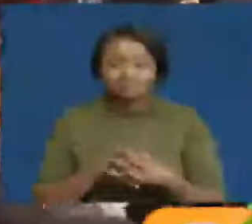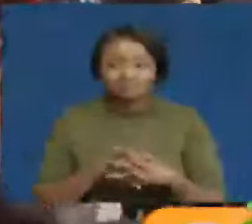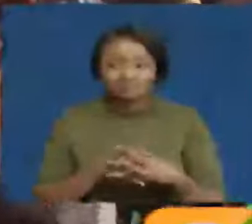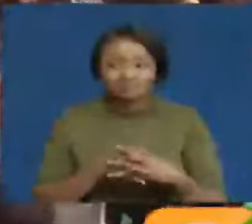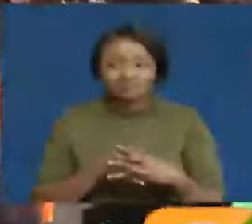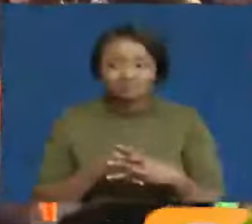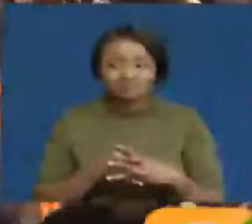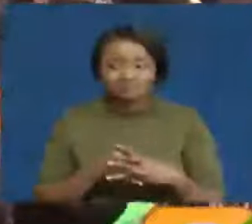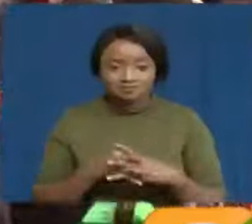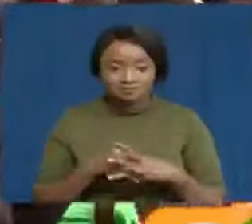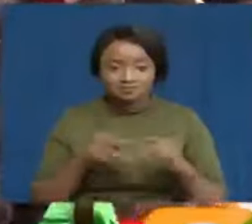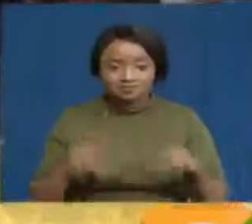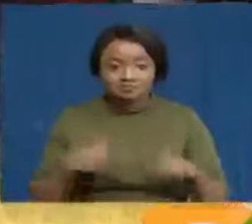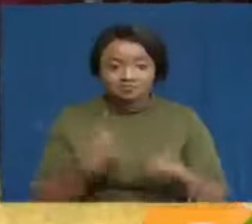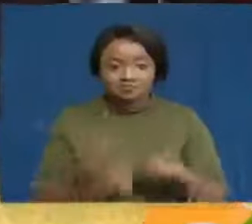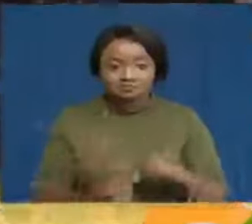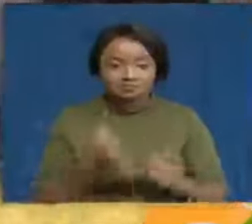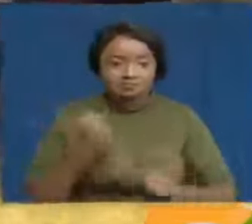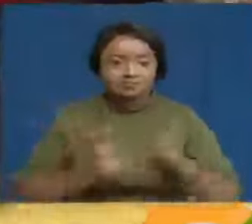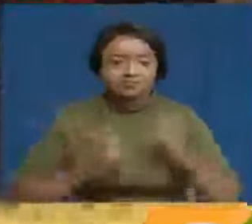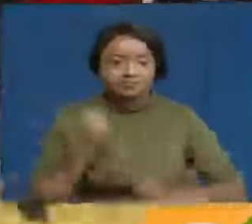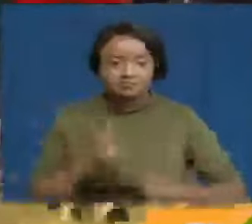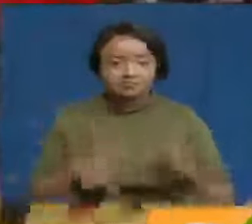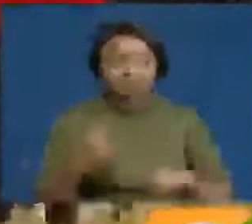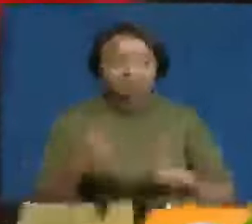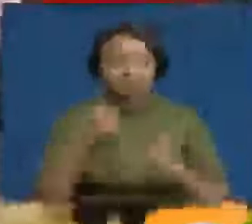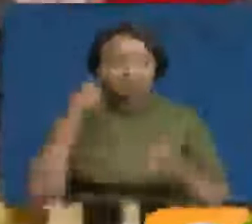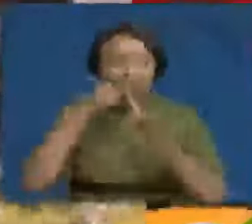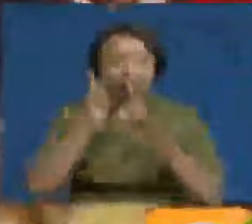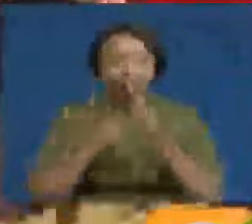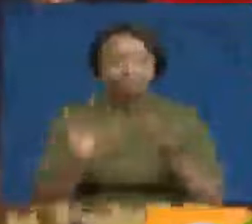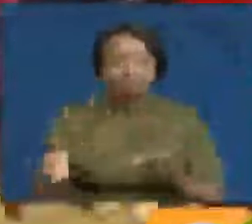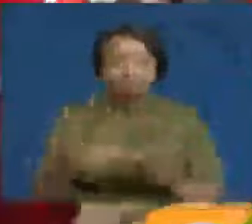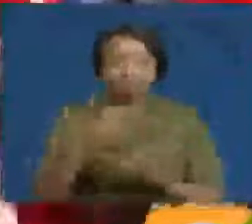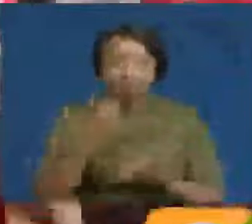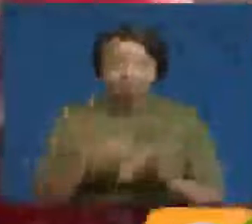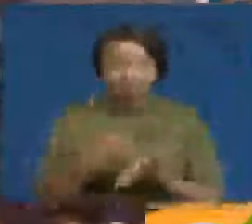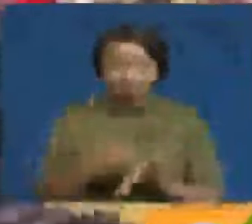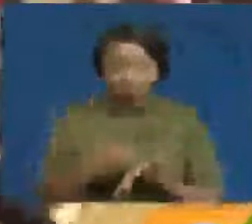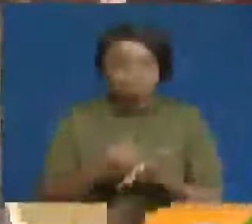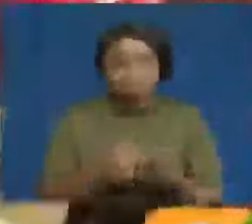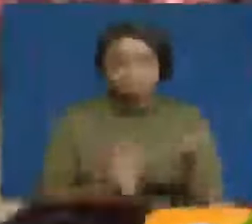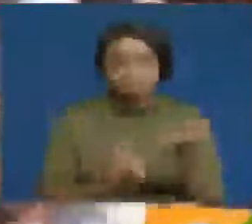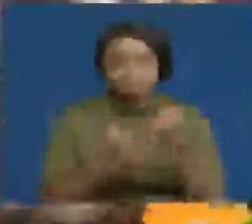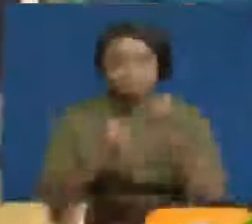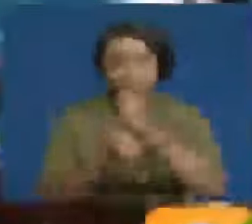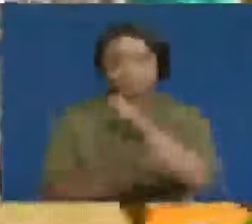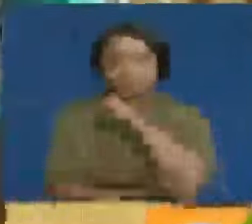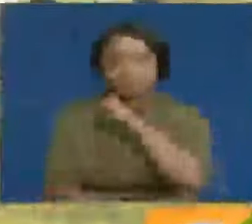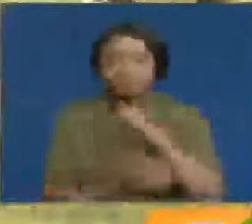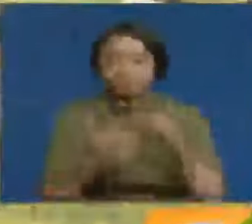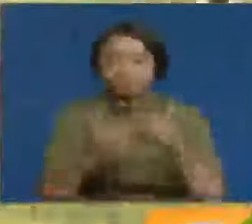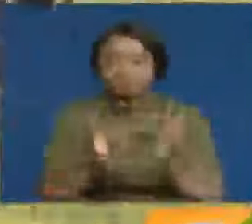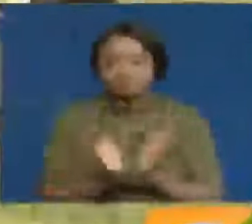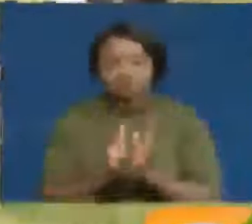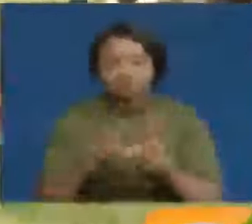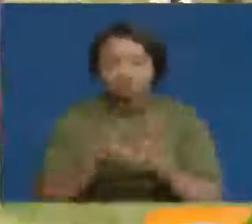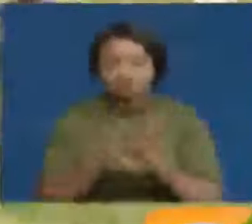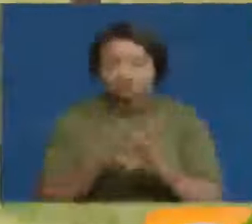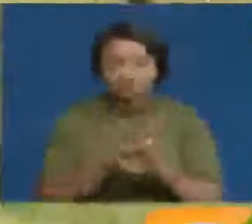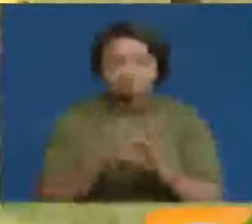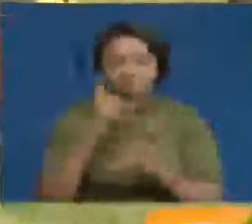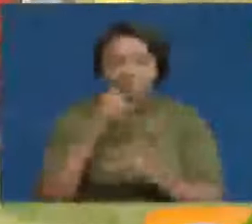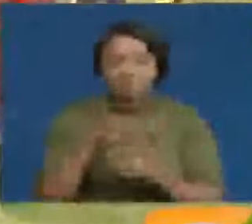Mbio za mwaka huu za Chepsait zinalenga kuchangisha pesa za kuwasaidia watoto kutoka familia maskini watakaolipiwa karo